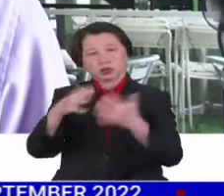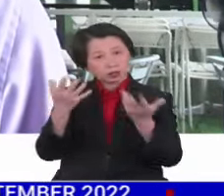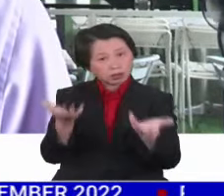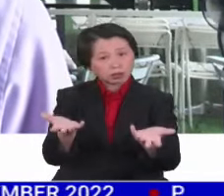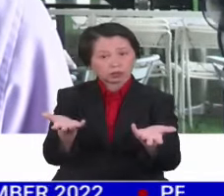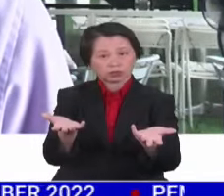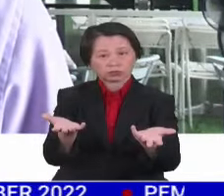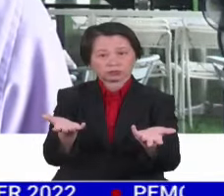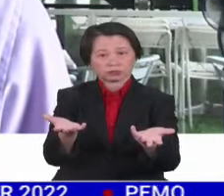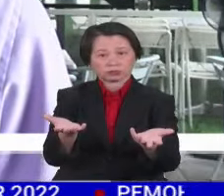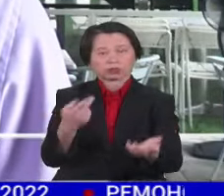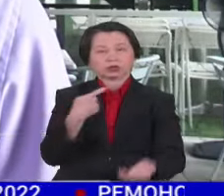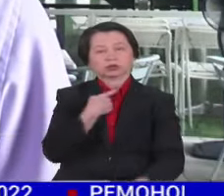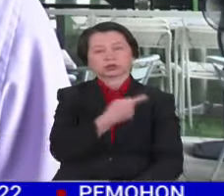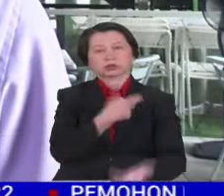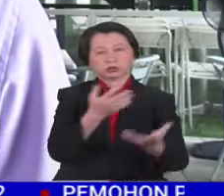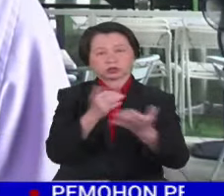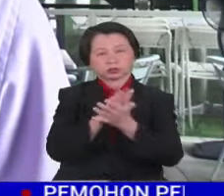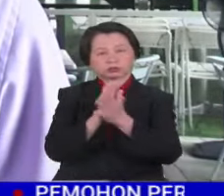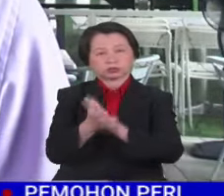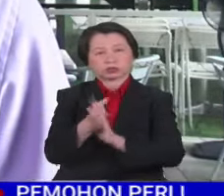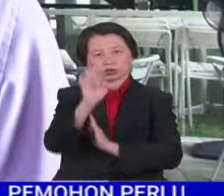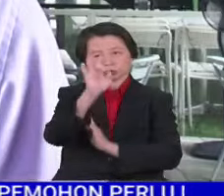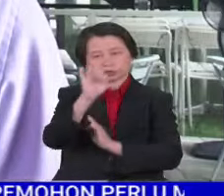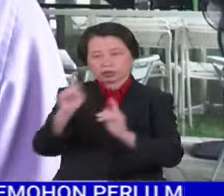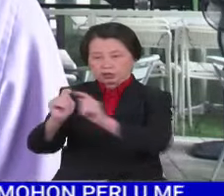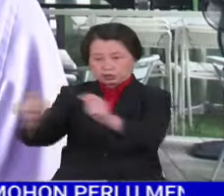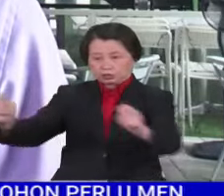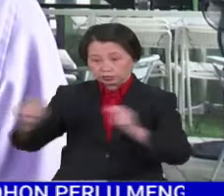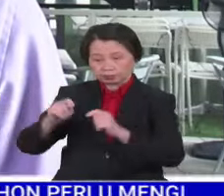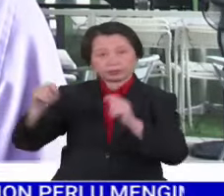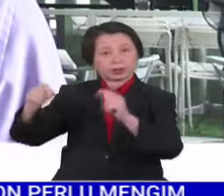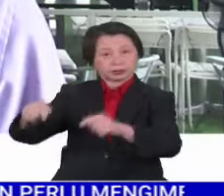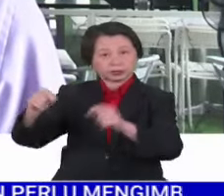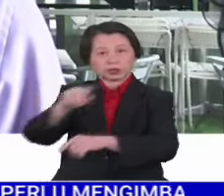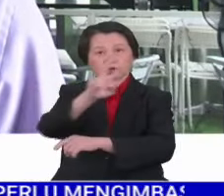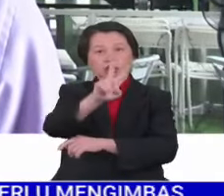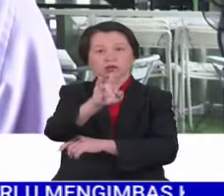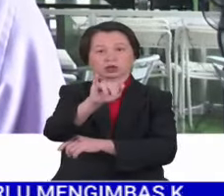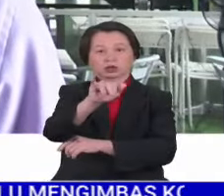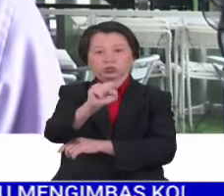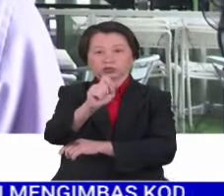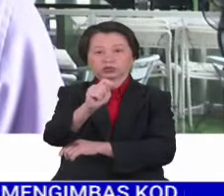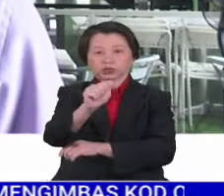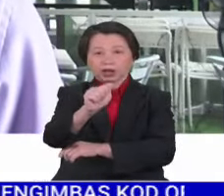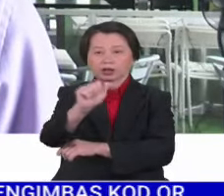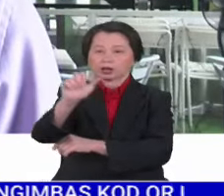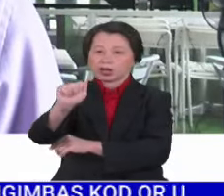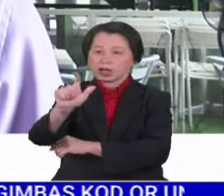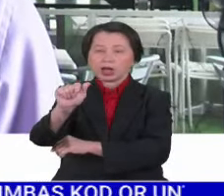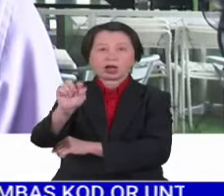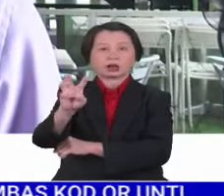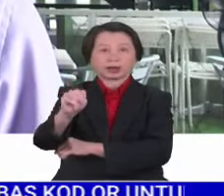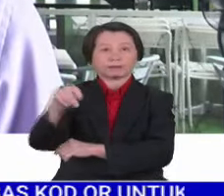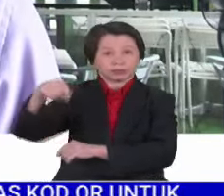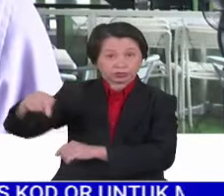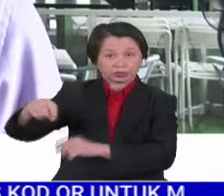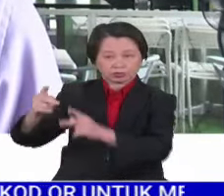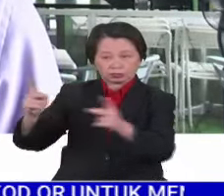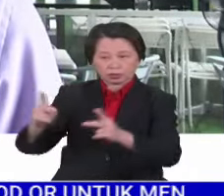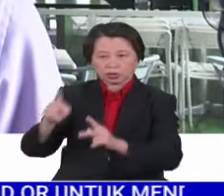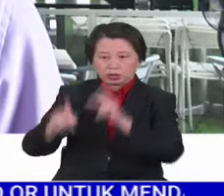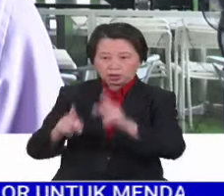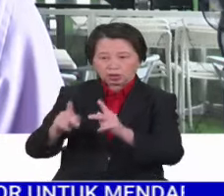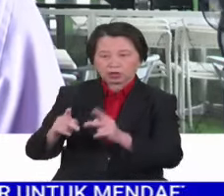Bagaimana kita nak menjadikan satu lokasi ini panduan bagaimana peniaga,